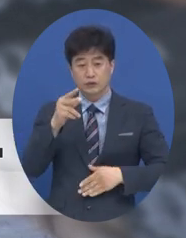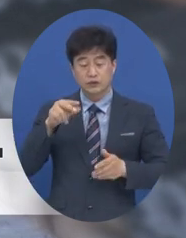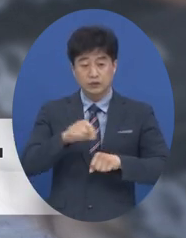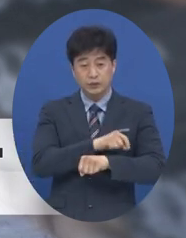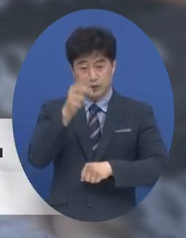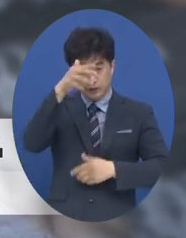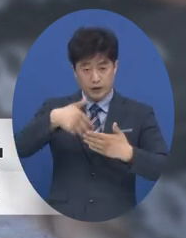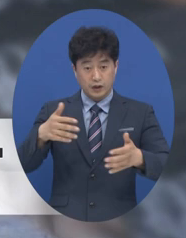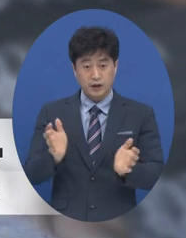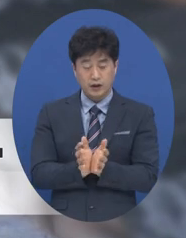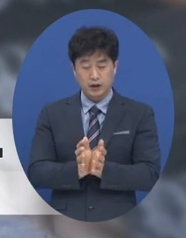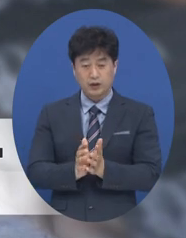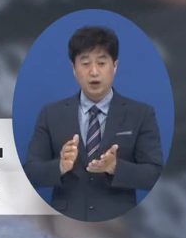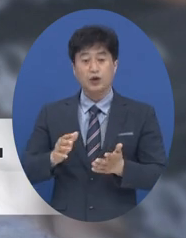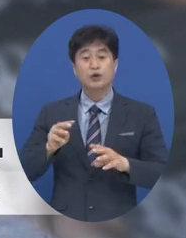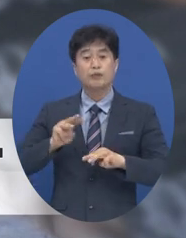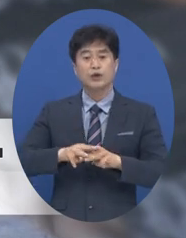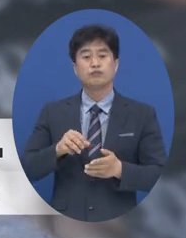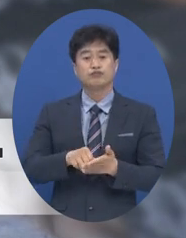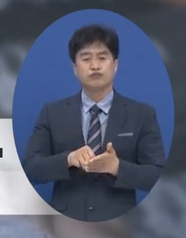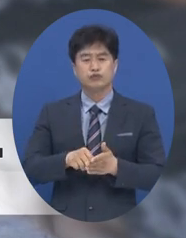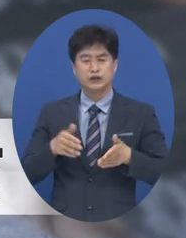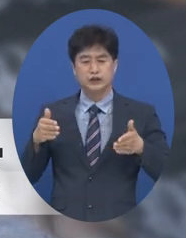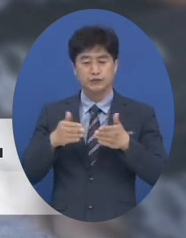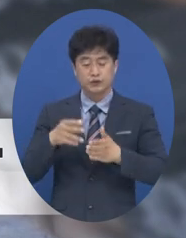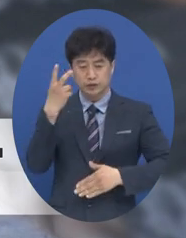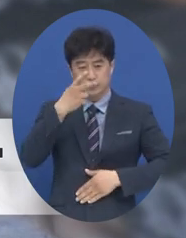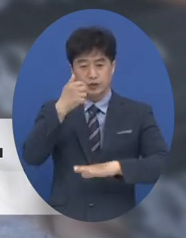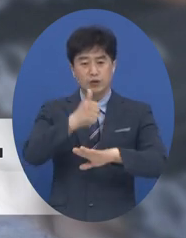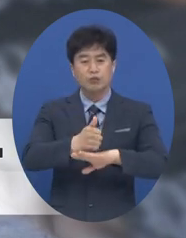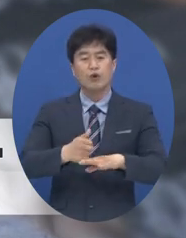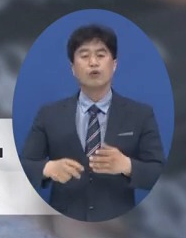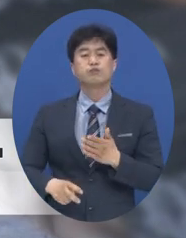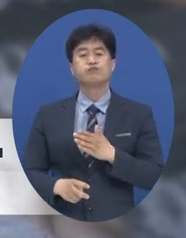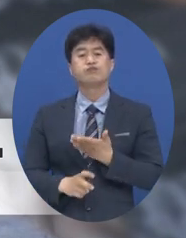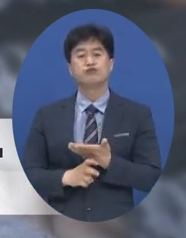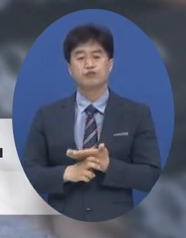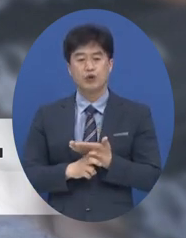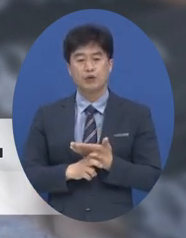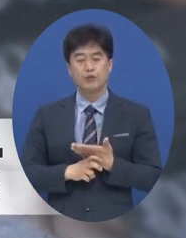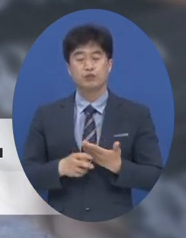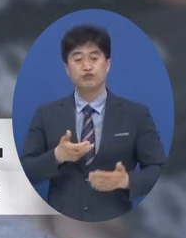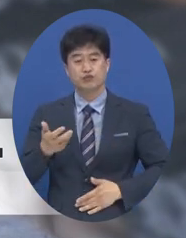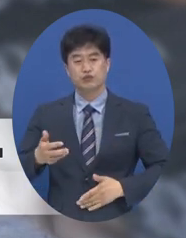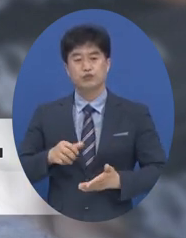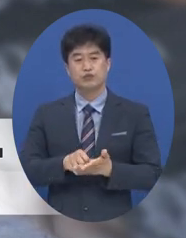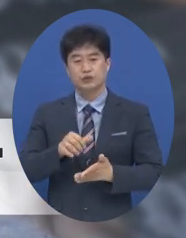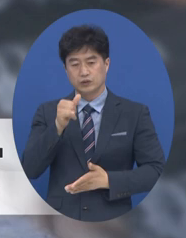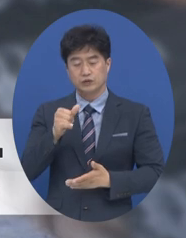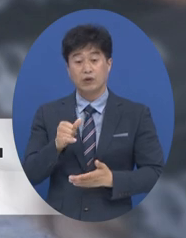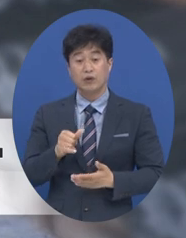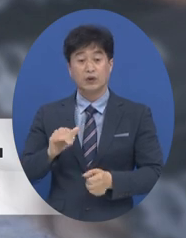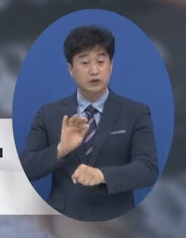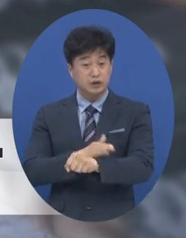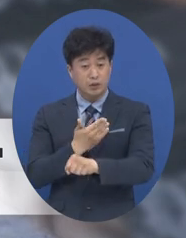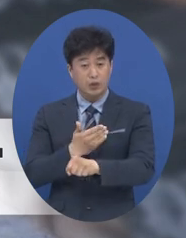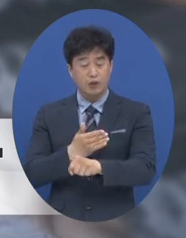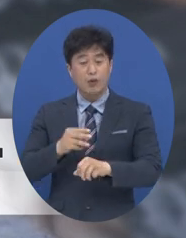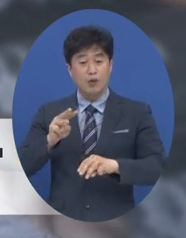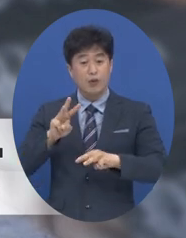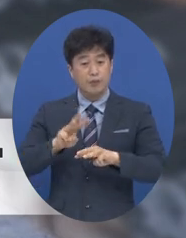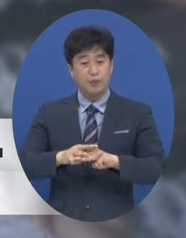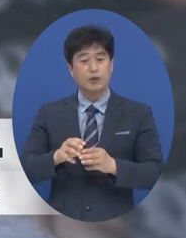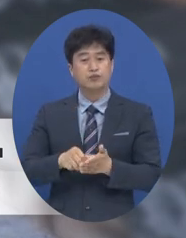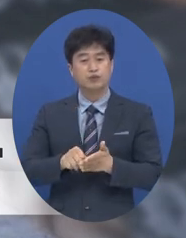최근 농자재 집중 단속을 벌였더니 불법 유통 제품들이 있었습니다. 잘못 쓰면 농작물에 도리어 피해를 줄수 있어